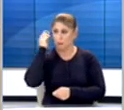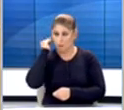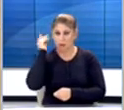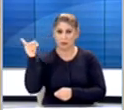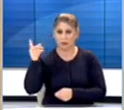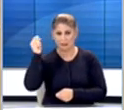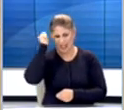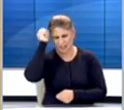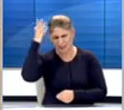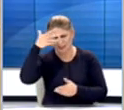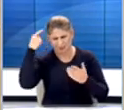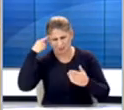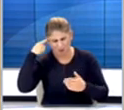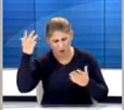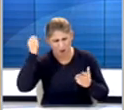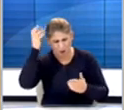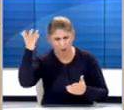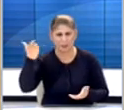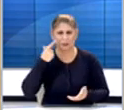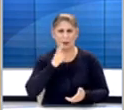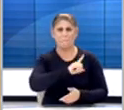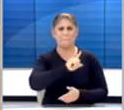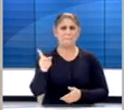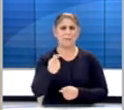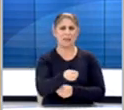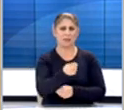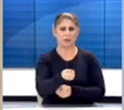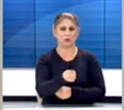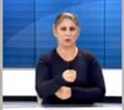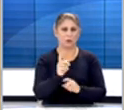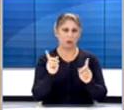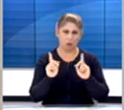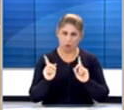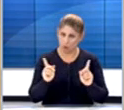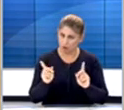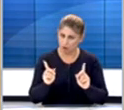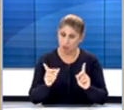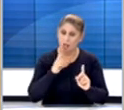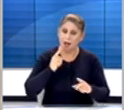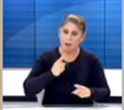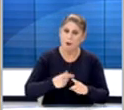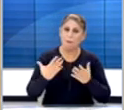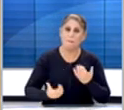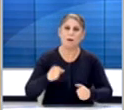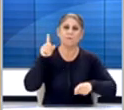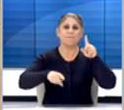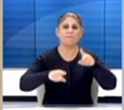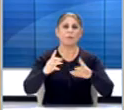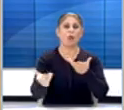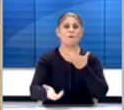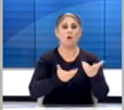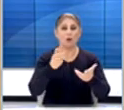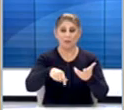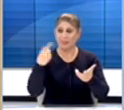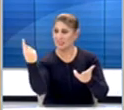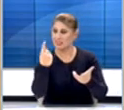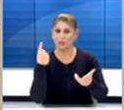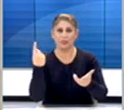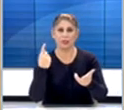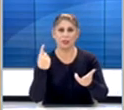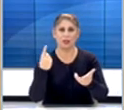τα αδιανόητα. Τα αδιανόητα περί μη κατάσβεσης. Όχι. Πολύ απλά υπάρχουν φωτιές που σε αυτές τις συνθήκες,